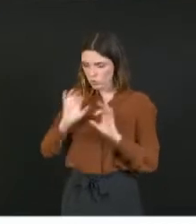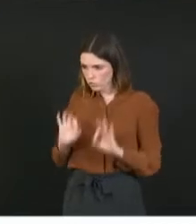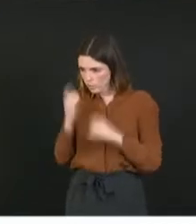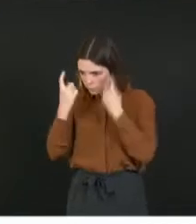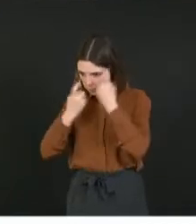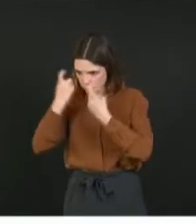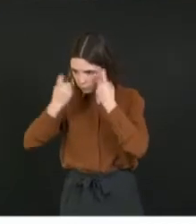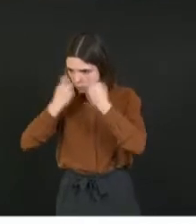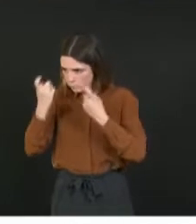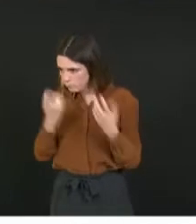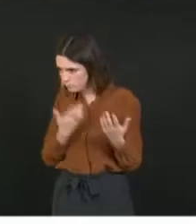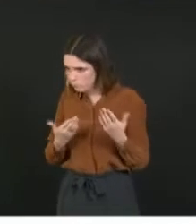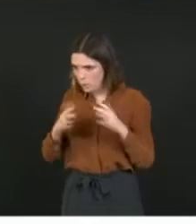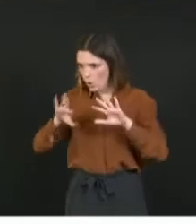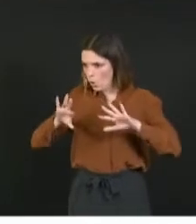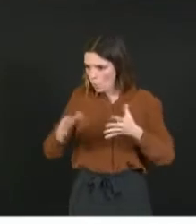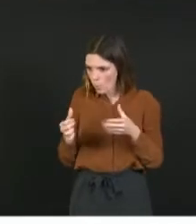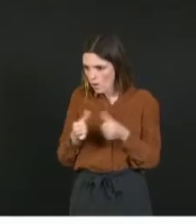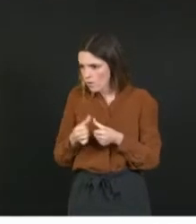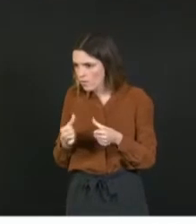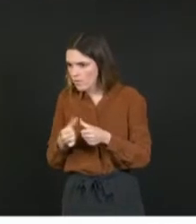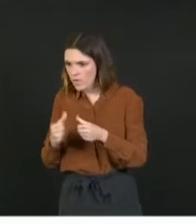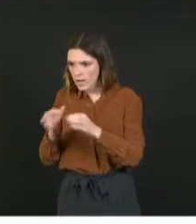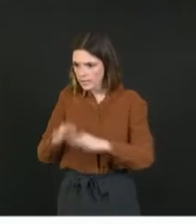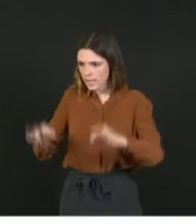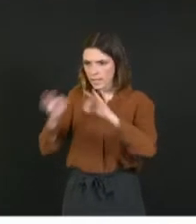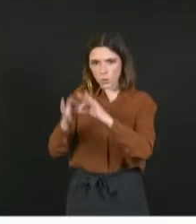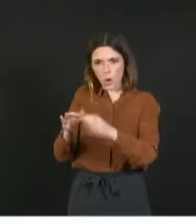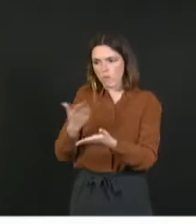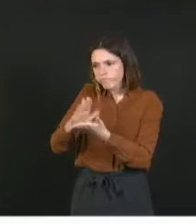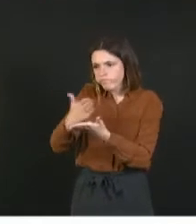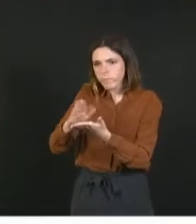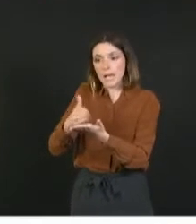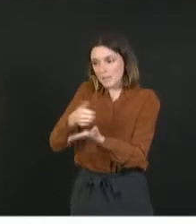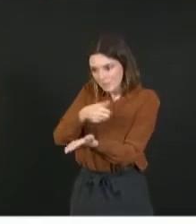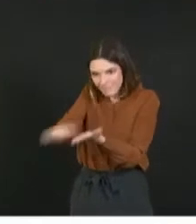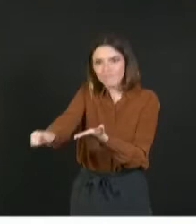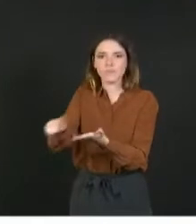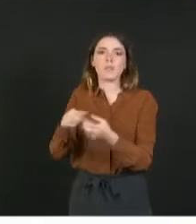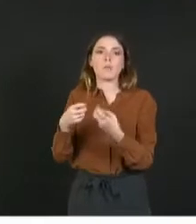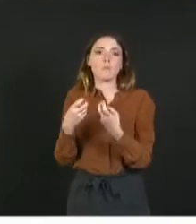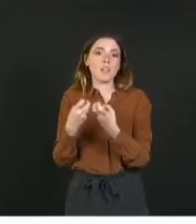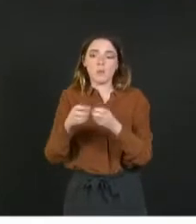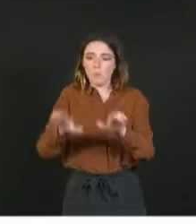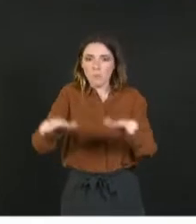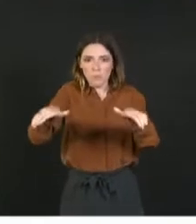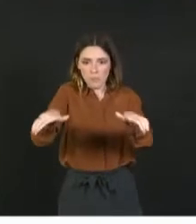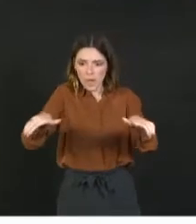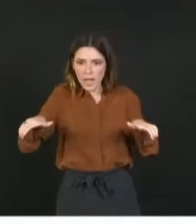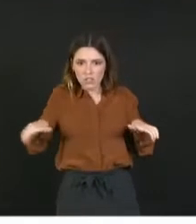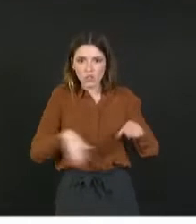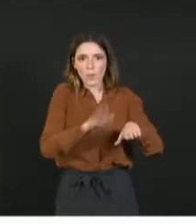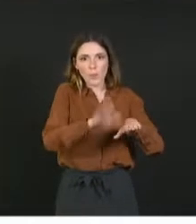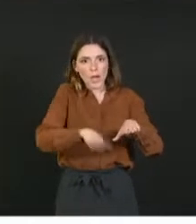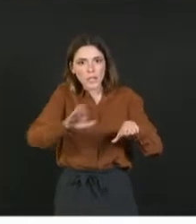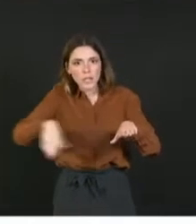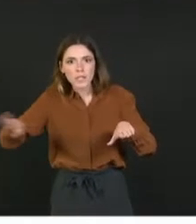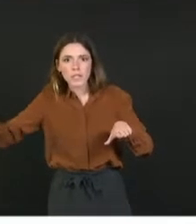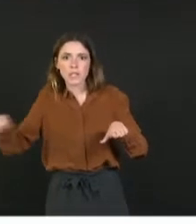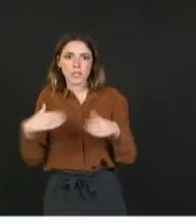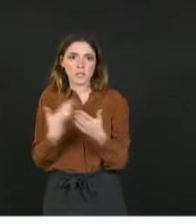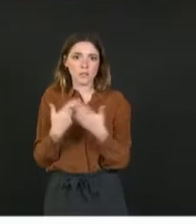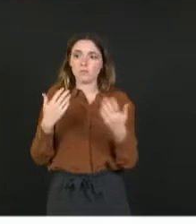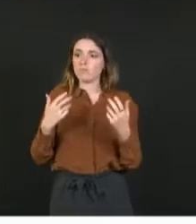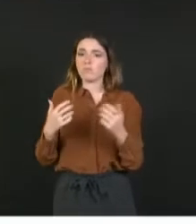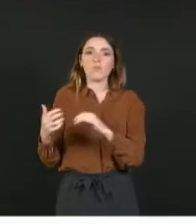étaient ces espaces qu'on pourrait désimperméabiliser. Typiquement, des berges, des parkings, des cours d'école, des cours d'immeubles, et tout ce qu'on